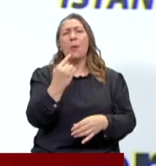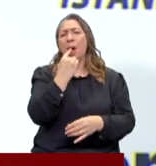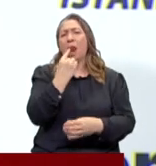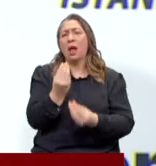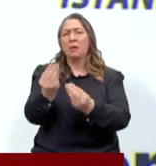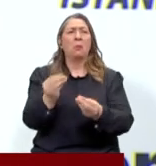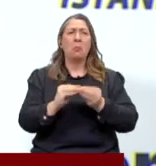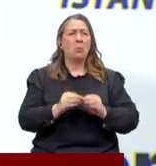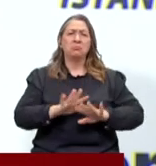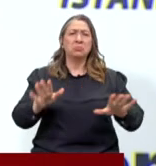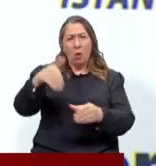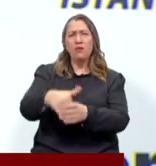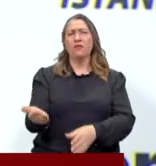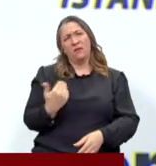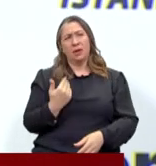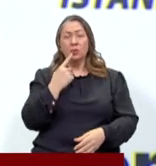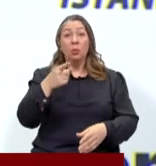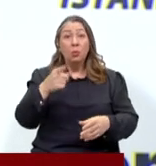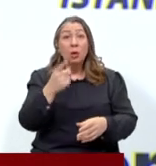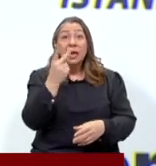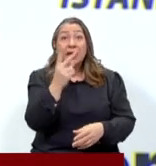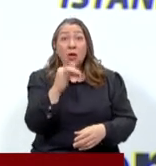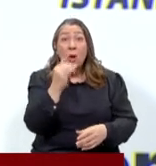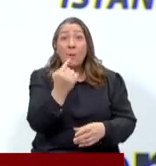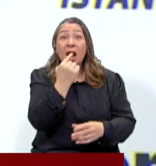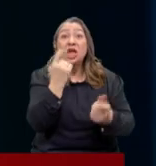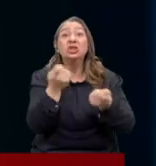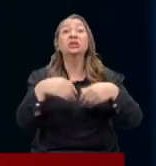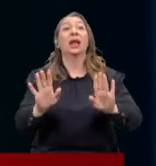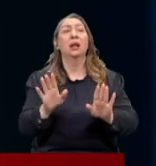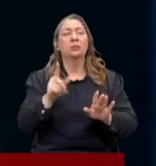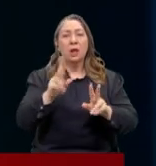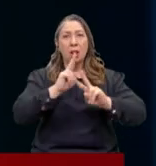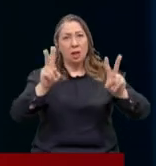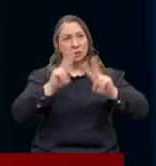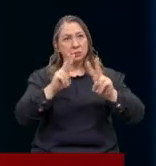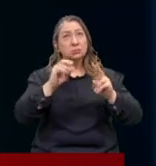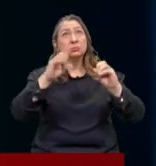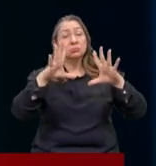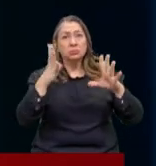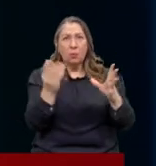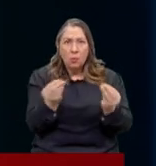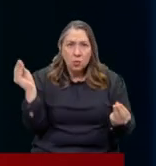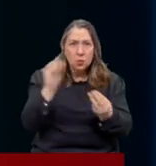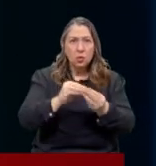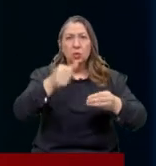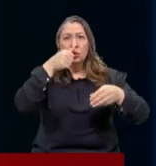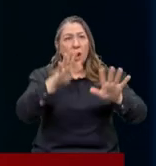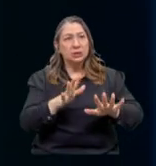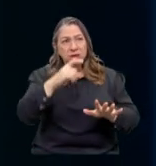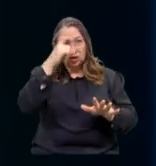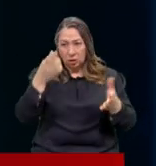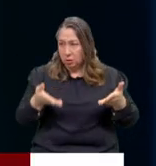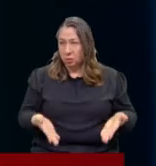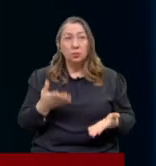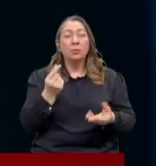bitti diyorlar. Gel bize oy ver diyorlar. Bu iş 2 kilo makarna işi değildir. Burada elektrik yakıyorsunuz. Çok daha ötesinde bir artış var. Değil mi? Doğalgazla ısınıyor burası